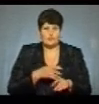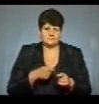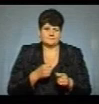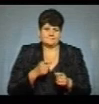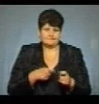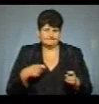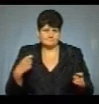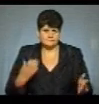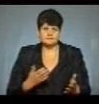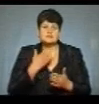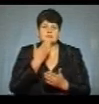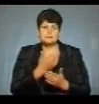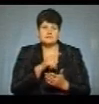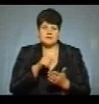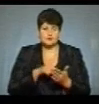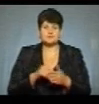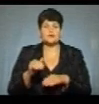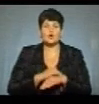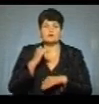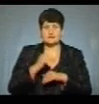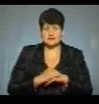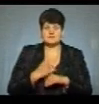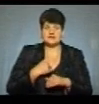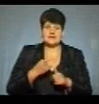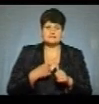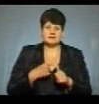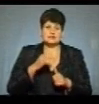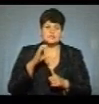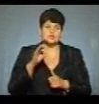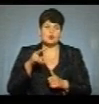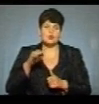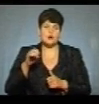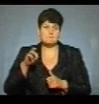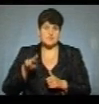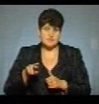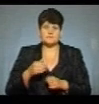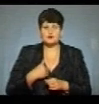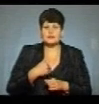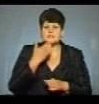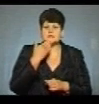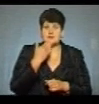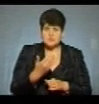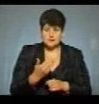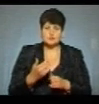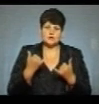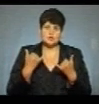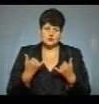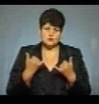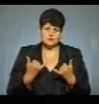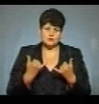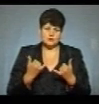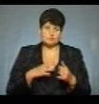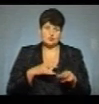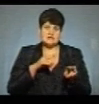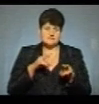ласка, запитуйте. Доброго вечора, мене звати Соломія. Хотіла запитати, сьогодні було